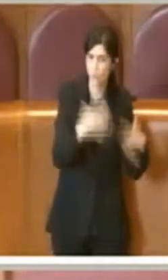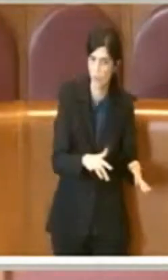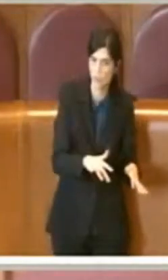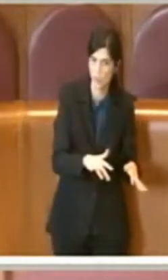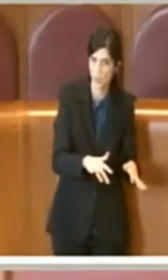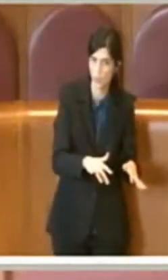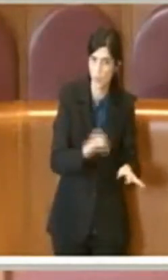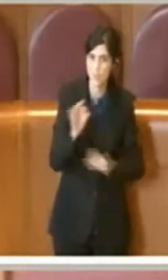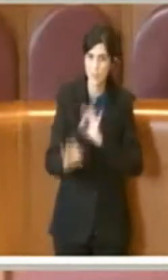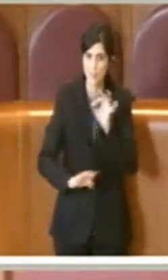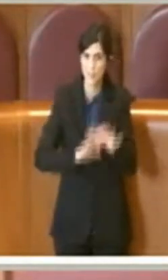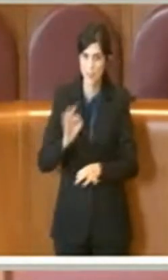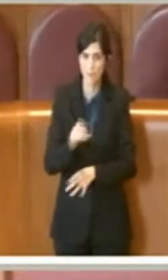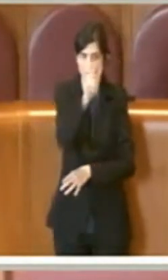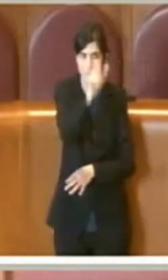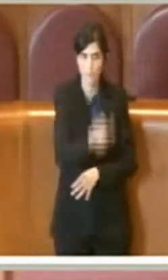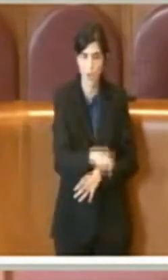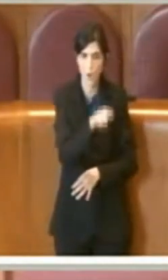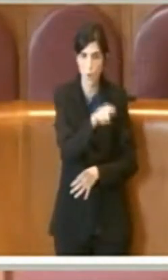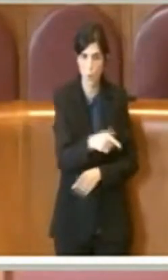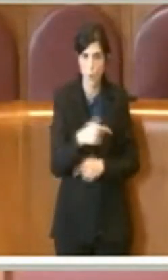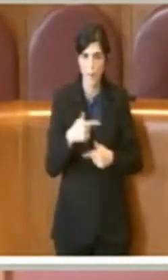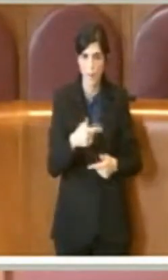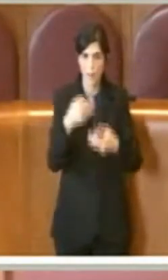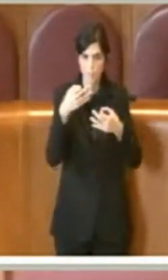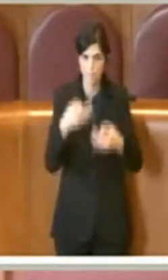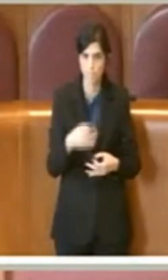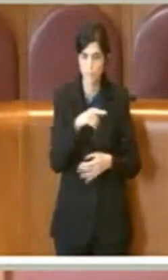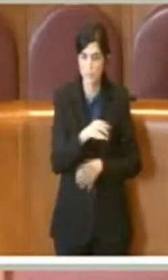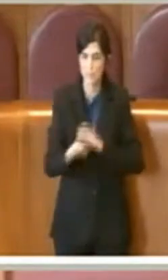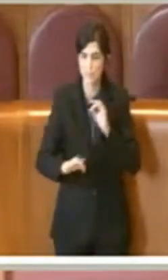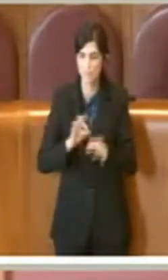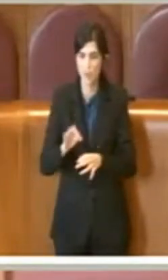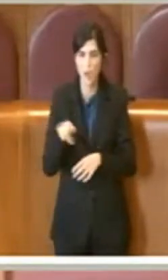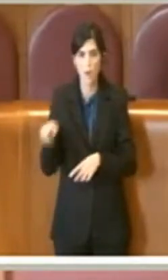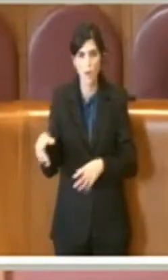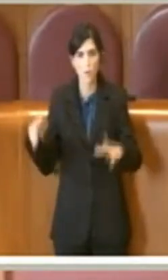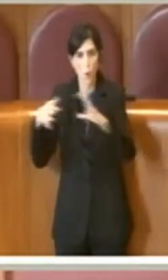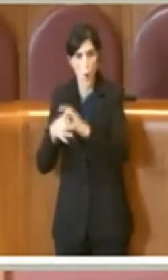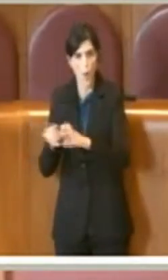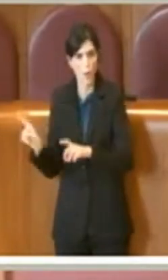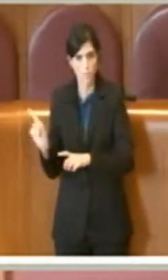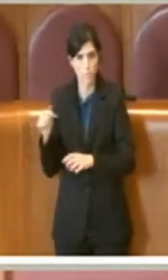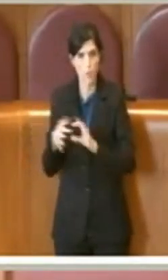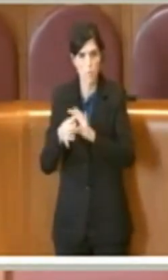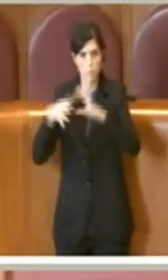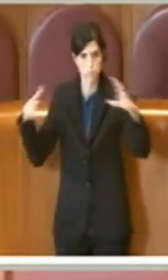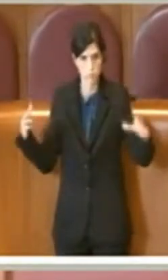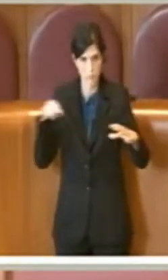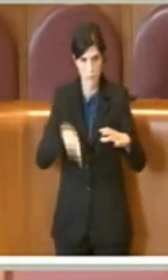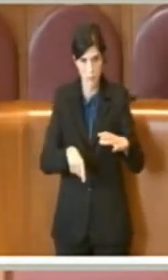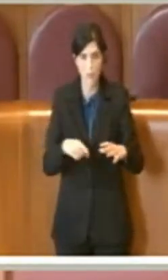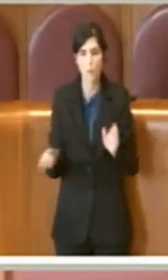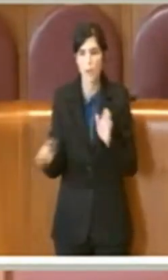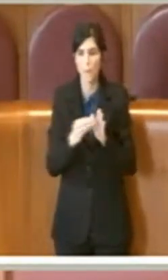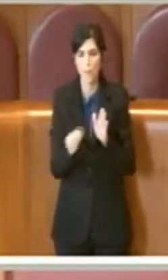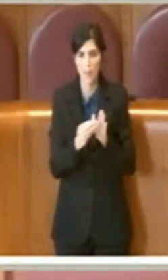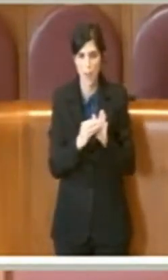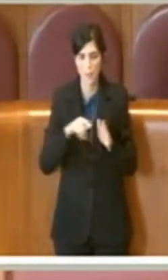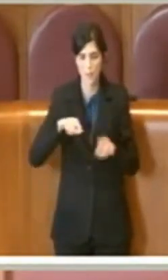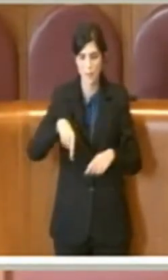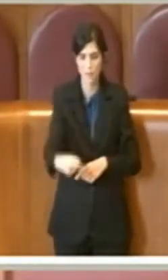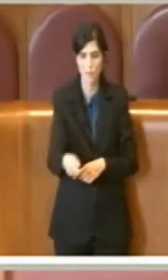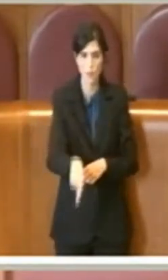è di garanzia a prescindere da chi l'ha nominata quindi noi e per molti dei prossimi emendamenti logicamente